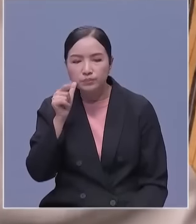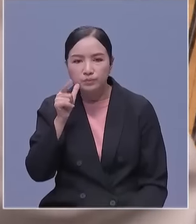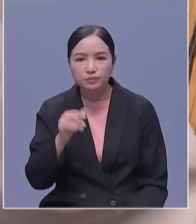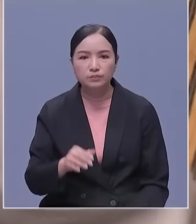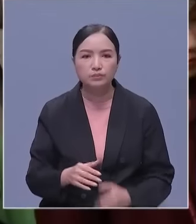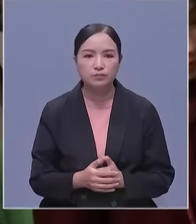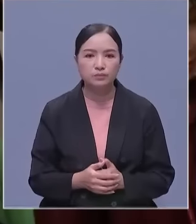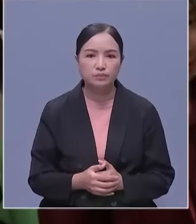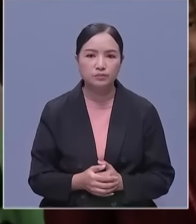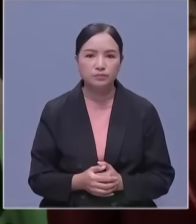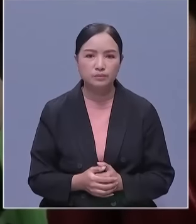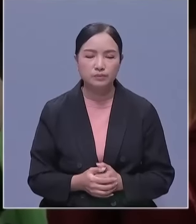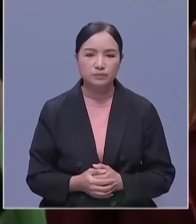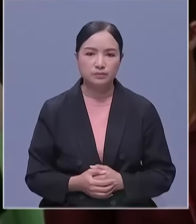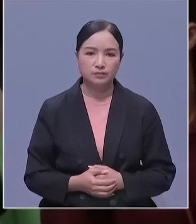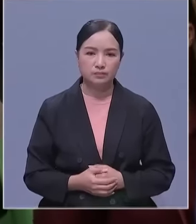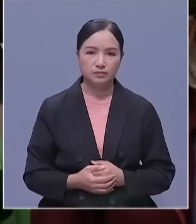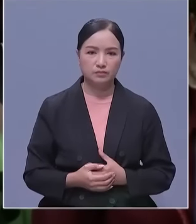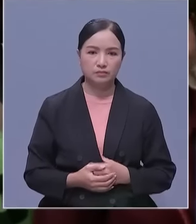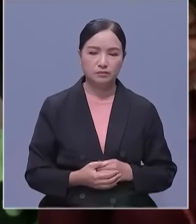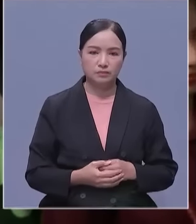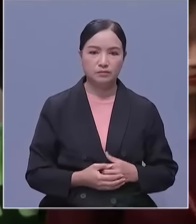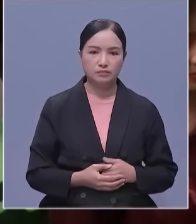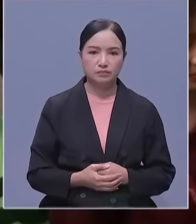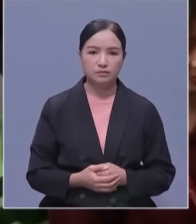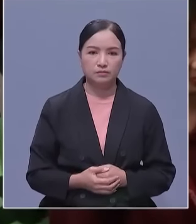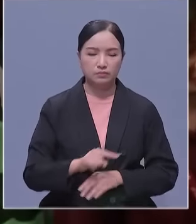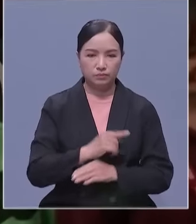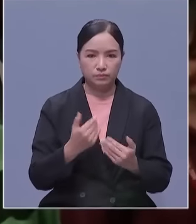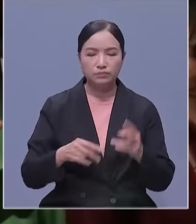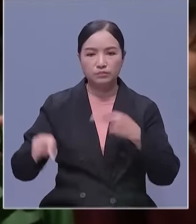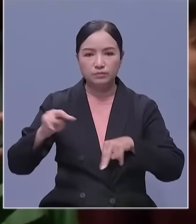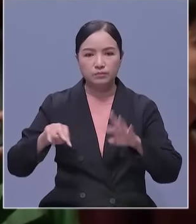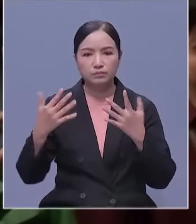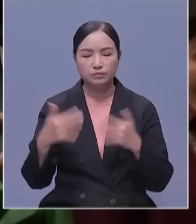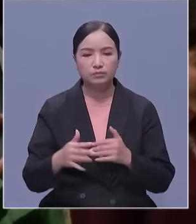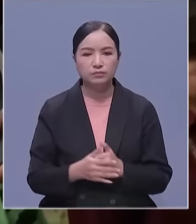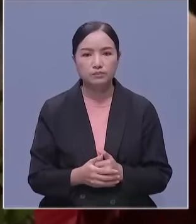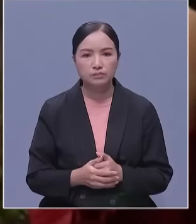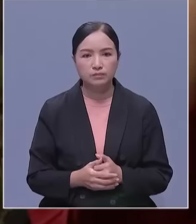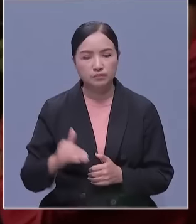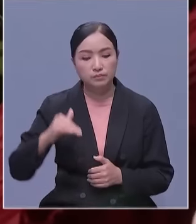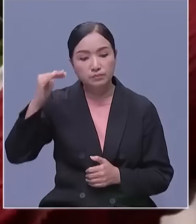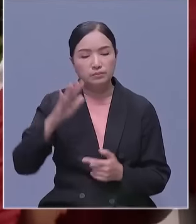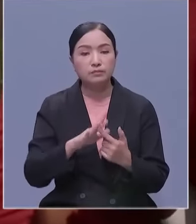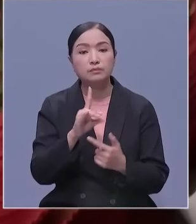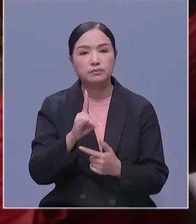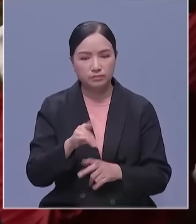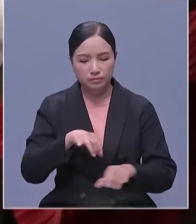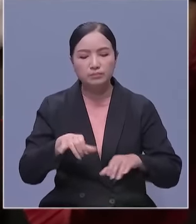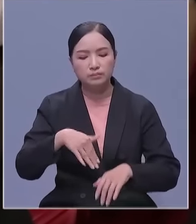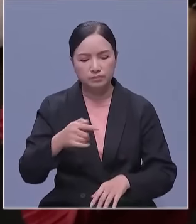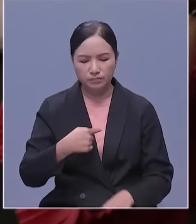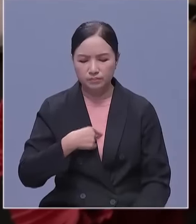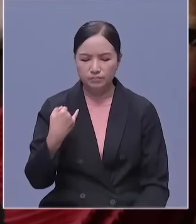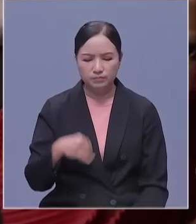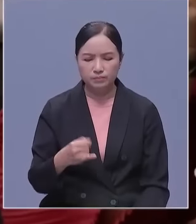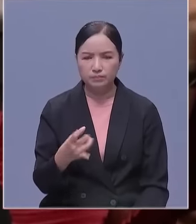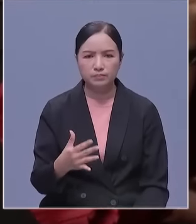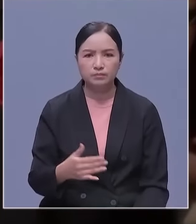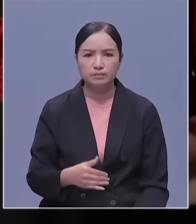าก็ยัง จัดให้คุณแม่หนึ่งคดีแล้วนะ เหรอ เนี่ยวันนี้ผมไม่ตรวจสอบแล ้ ว ไม่สอบหรอกเดี๋ยวพี่เดจัดการมันเราไม่ได้มีความผิดอะไรนะ